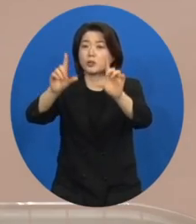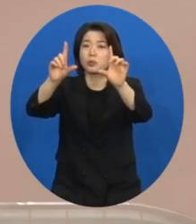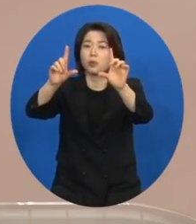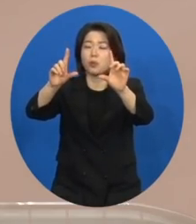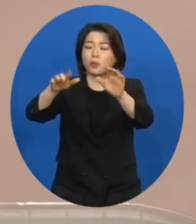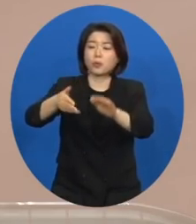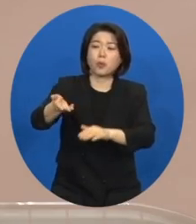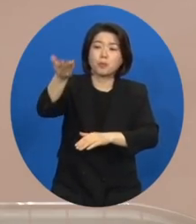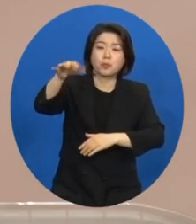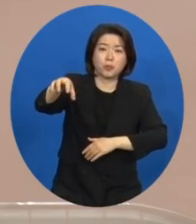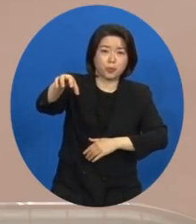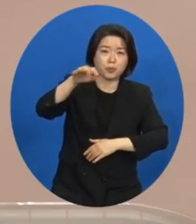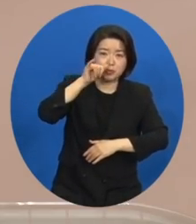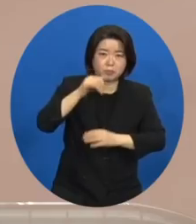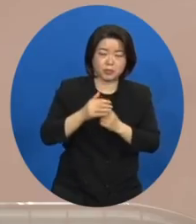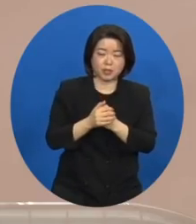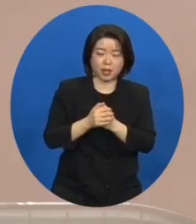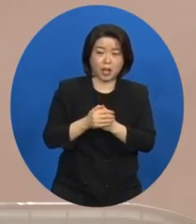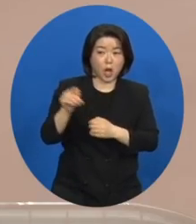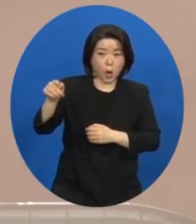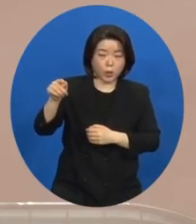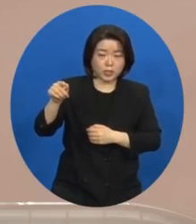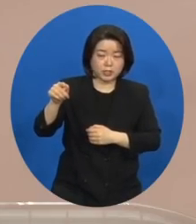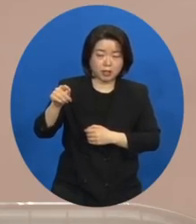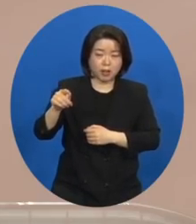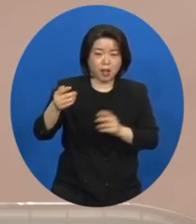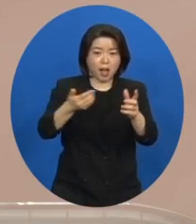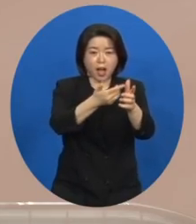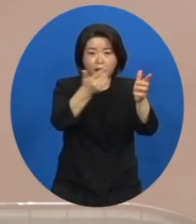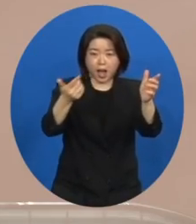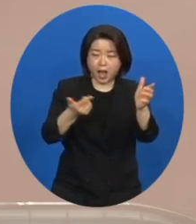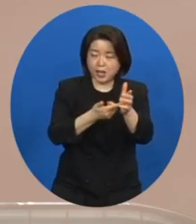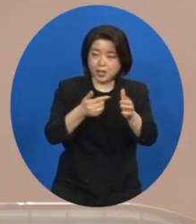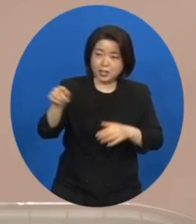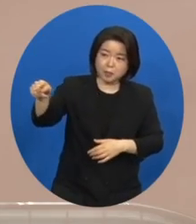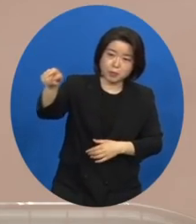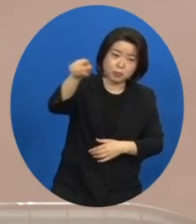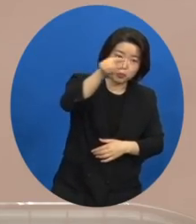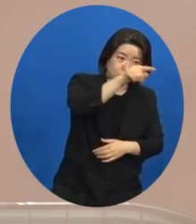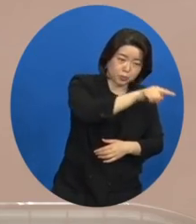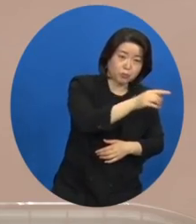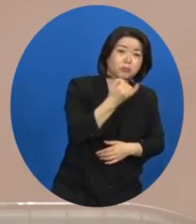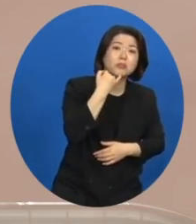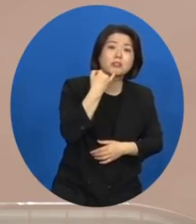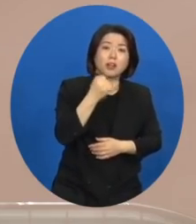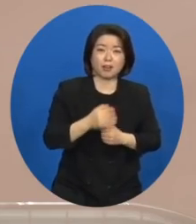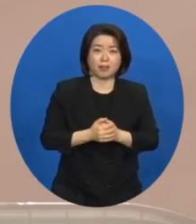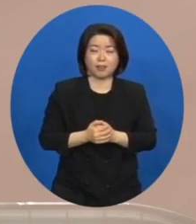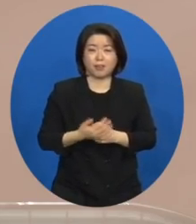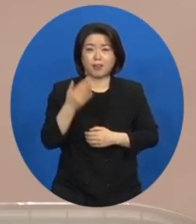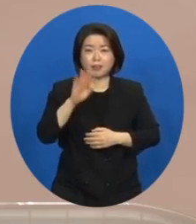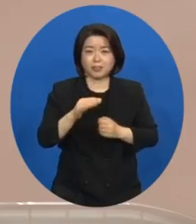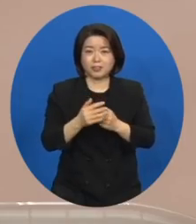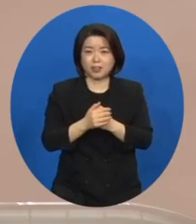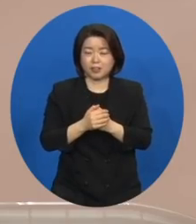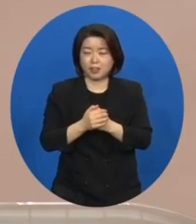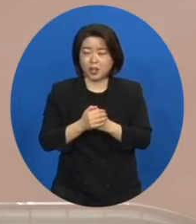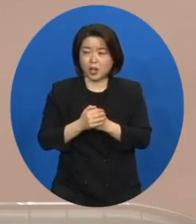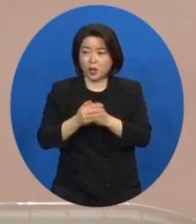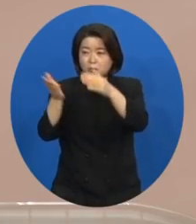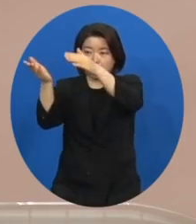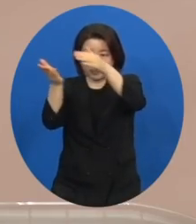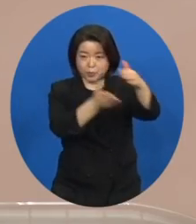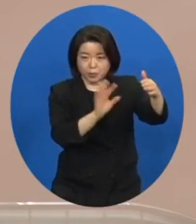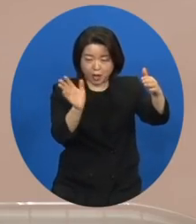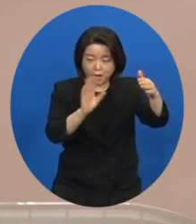여기서 갈릴리 를 가려면 여기서 쭉 올라가시면 가장 빠른 길입니다 그런데 어디로 가졌다고 요 사마리아로 통과 졌다는 거예요